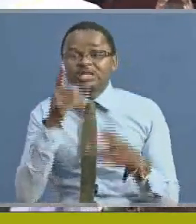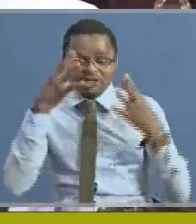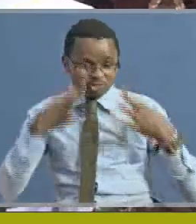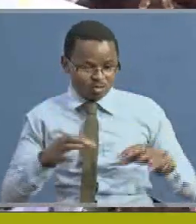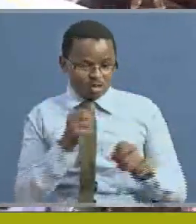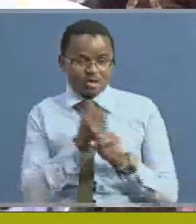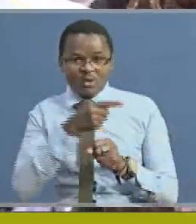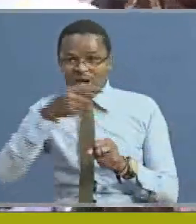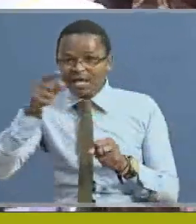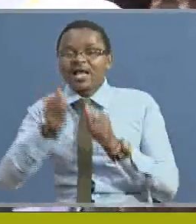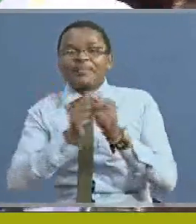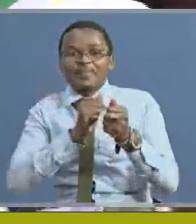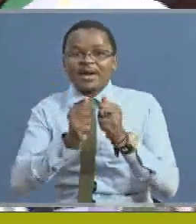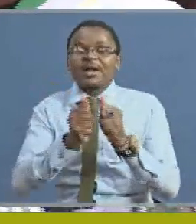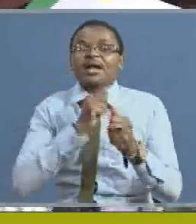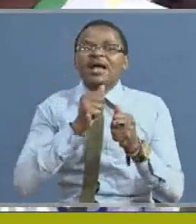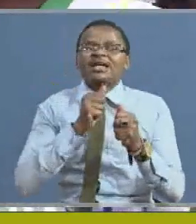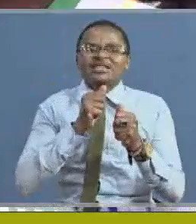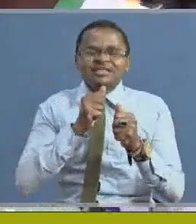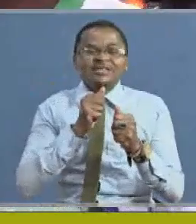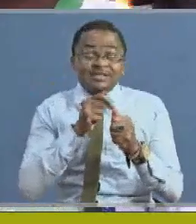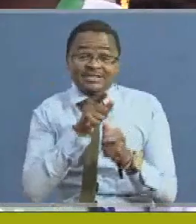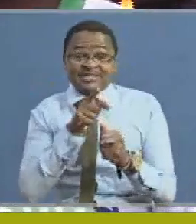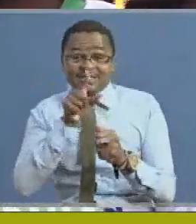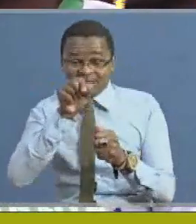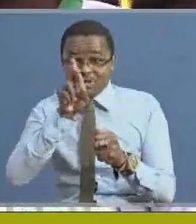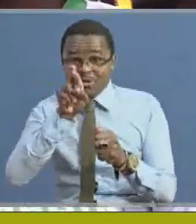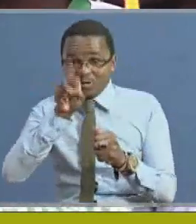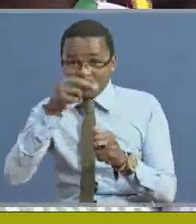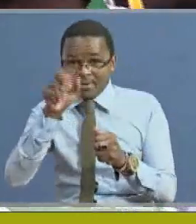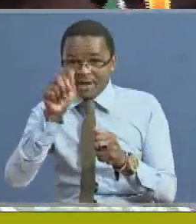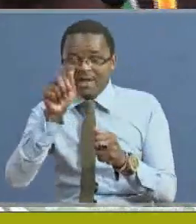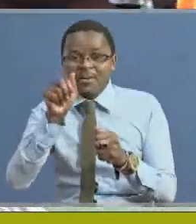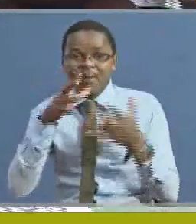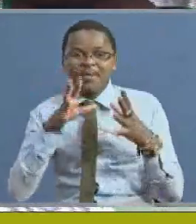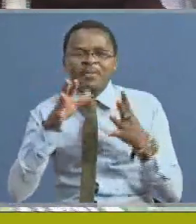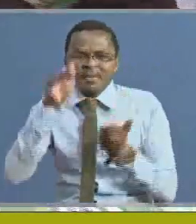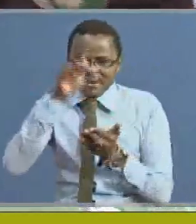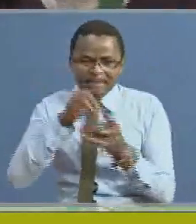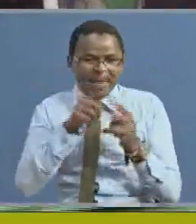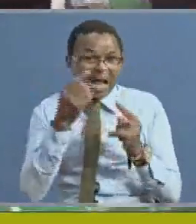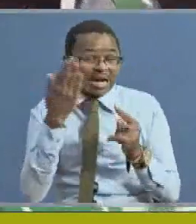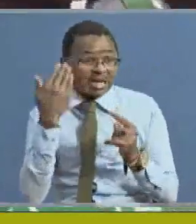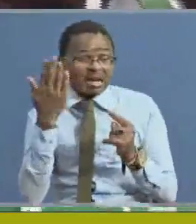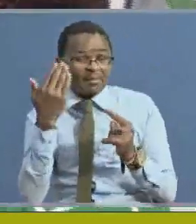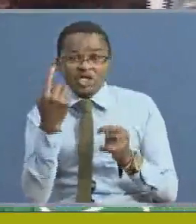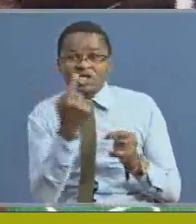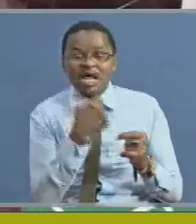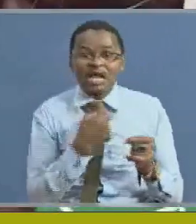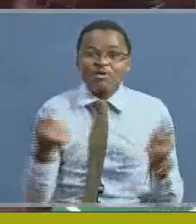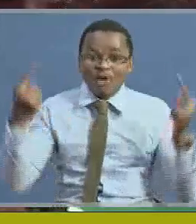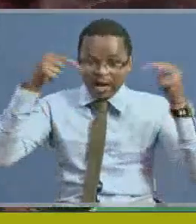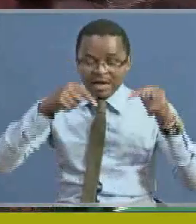walikuwa wanavaa kienda game zilikuwa outfit kalikali. Na ukiona hapa Gor Mahia sasa ni venye watu wamerudi chini kidogo, lakini hapo nyumae kila mtu alikuwa anakuja